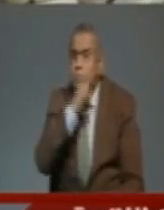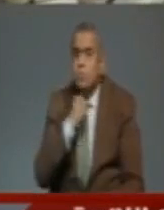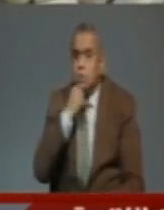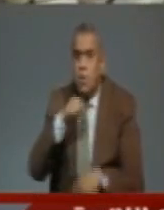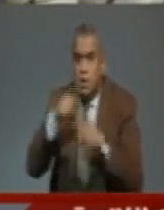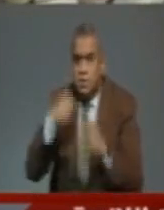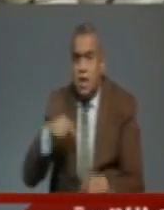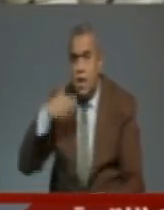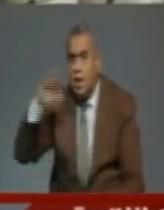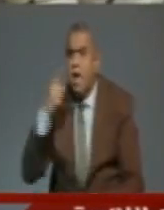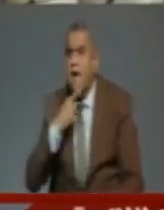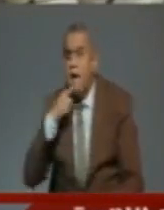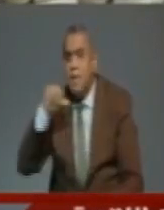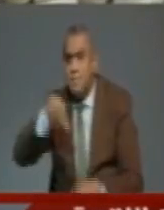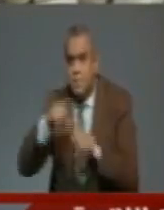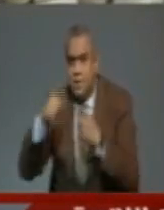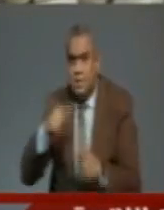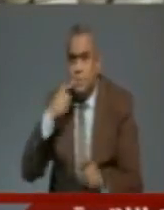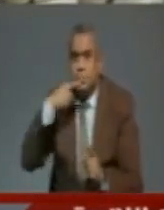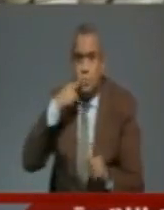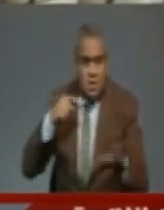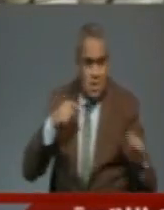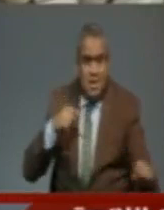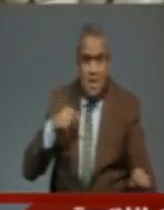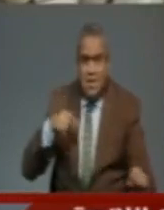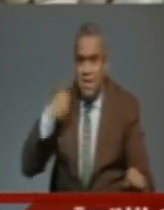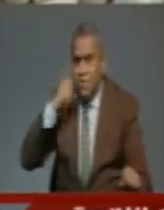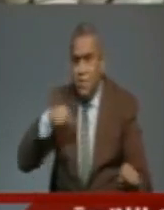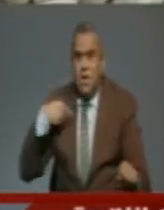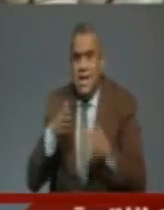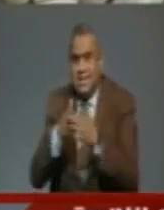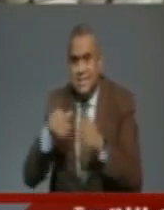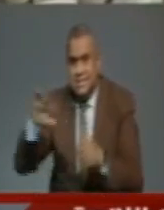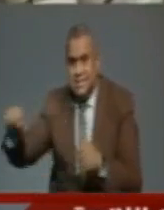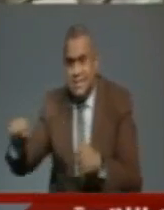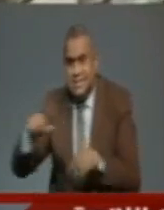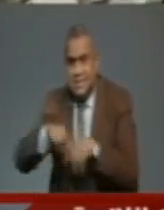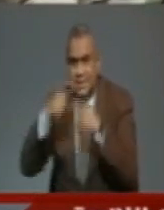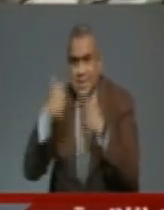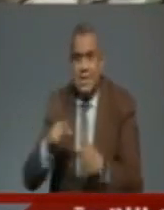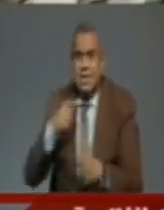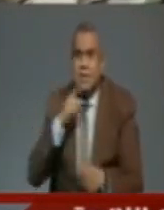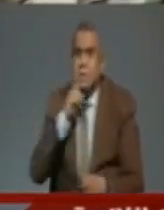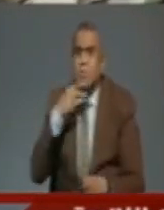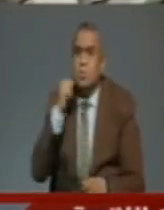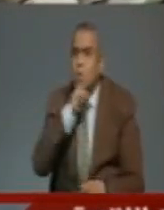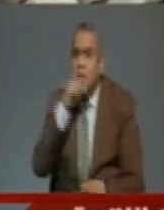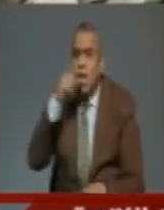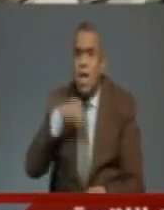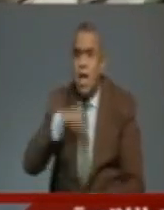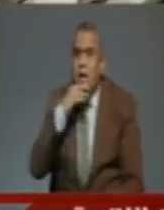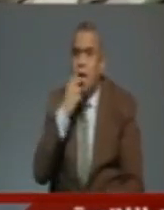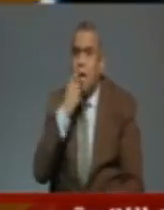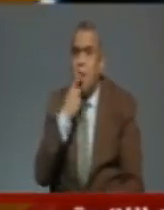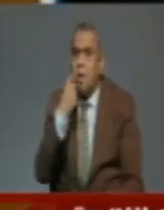على البحر المتوسط تلاقوا اسكندريه اللي احنا بنتكلم فيه زيه، وتروح على البحر المتوسط تلاقوا ابو قير اكتر منه، صح